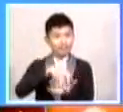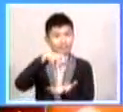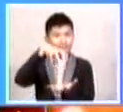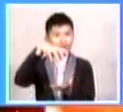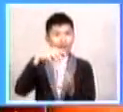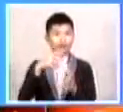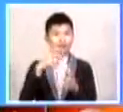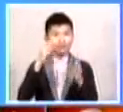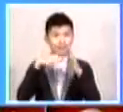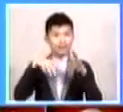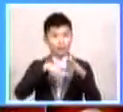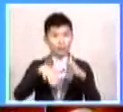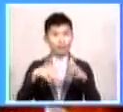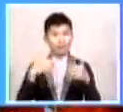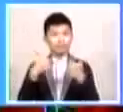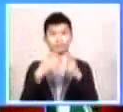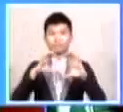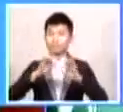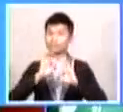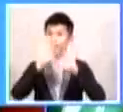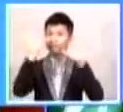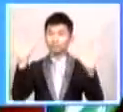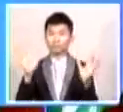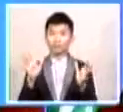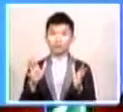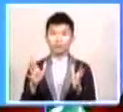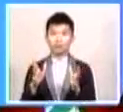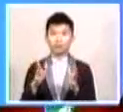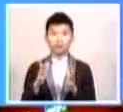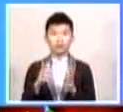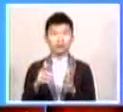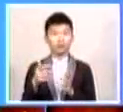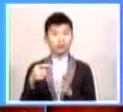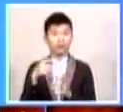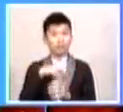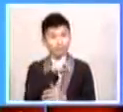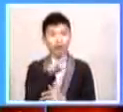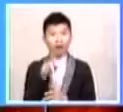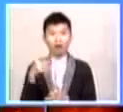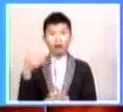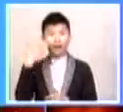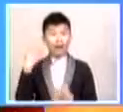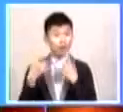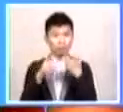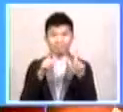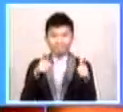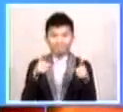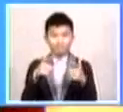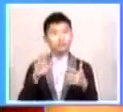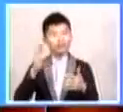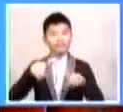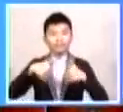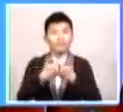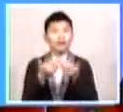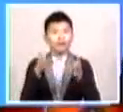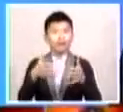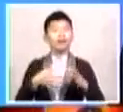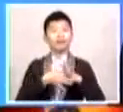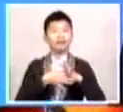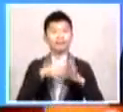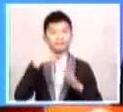国光石化，我们都看到了跨越蓝绿对土地的关怀。这就是台